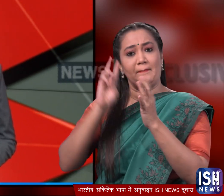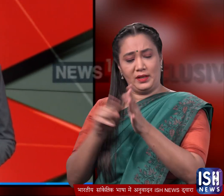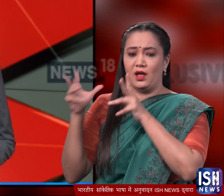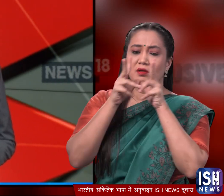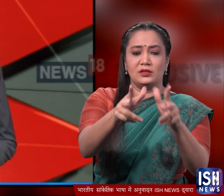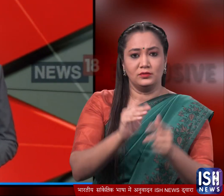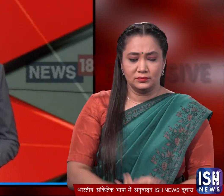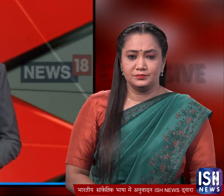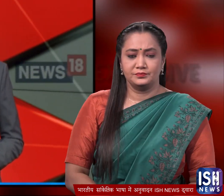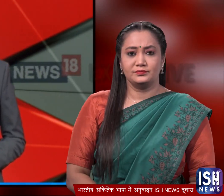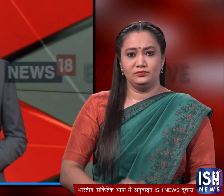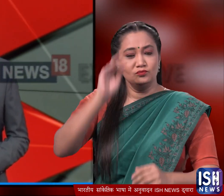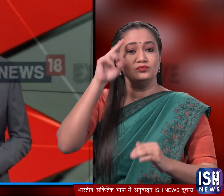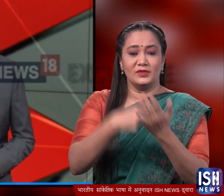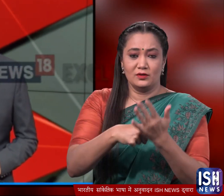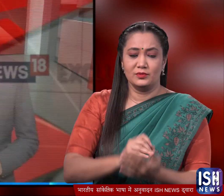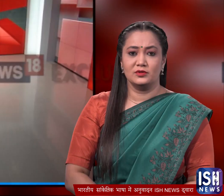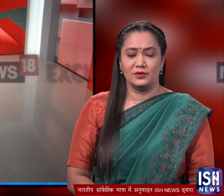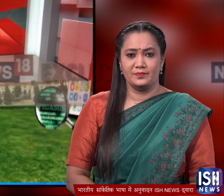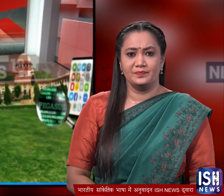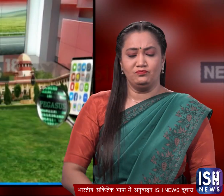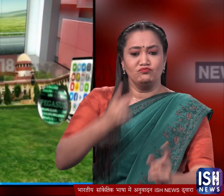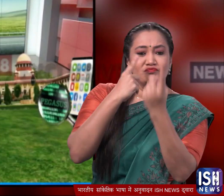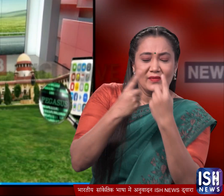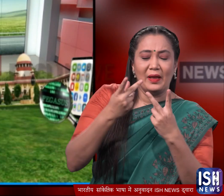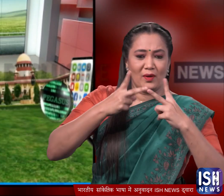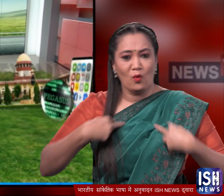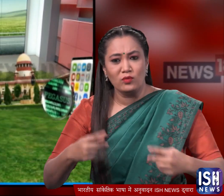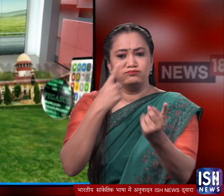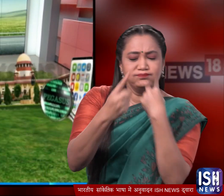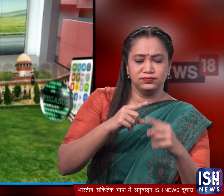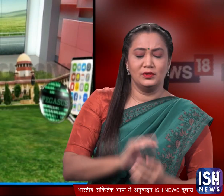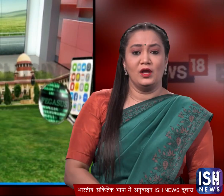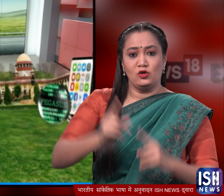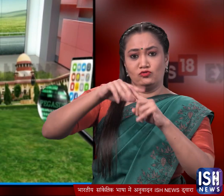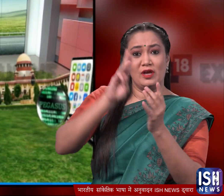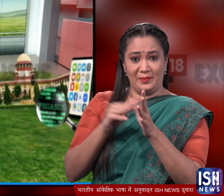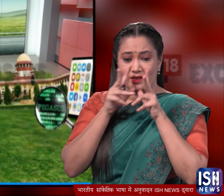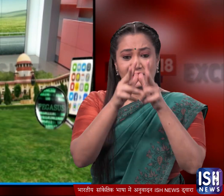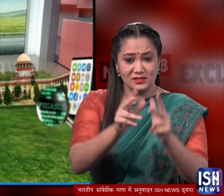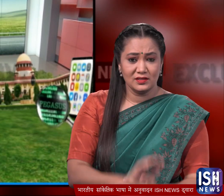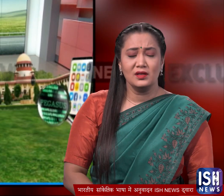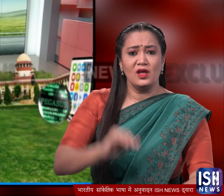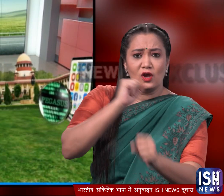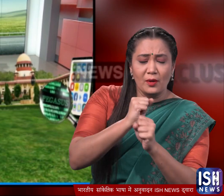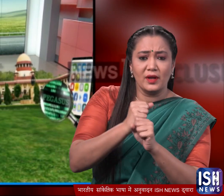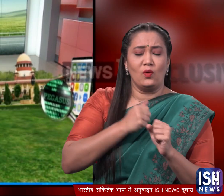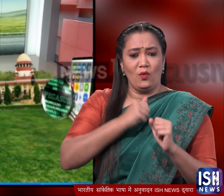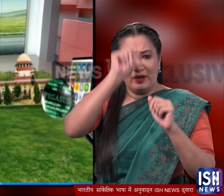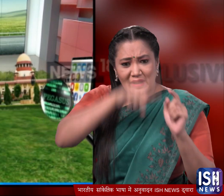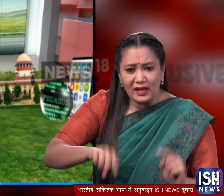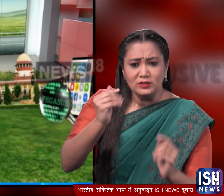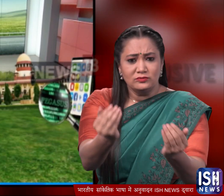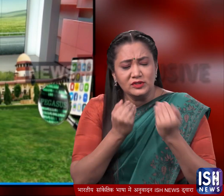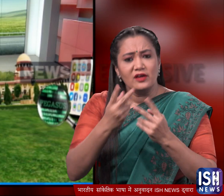कही। न्यूज 18 के एहतशाम खान की रिपोर्ट है कि मामले की सुनवाई के दौरान सॉलिसिटर जनरल तुषार मेहता ने कहा कि सरकार देश की सुरक्षा के